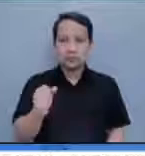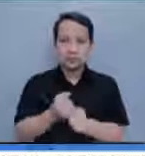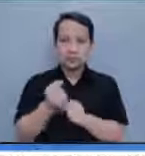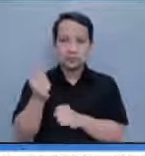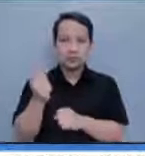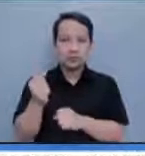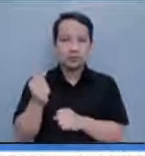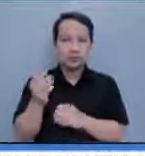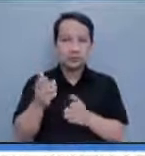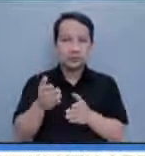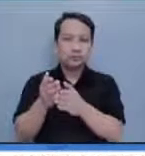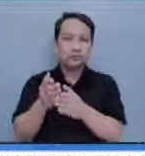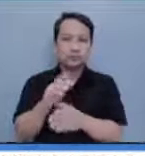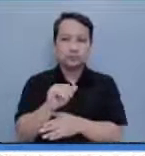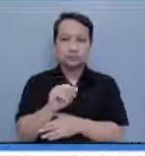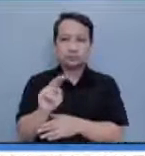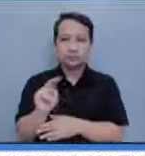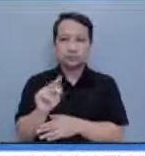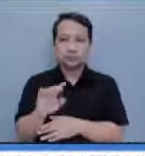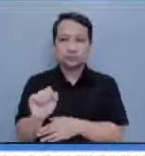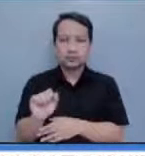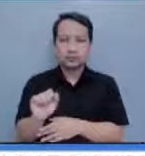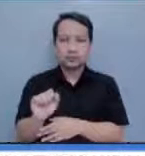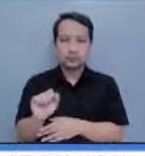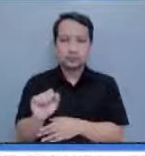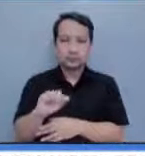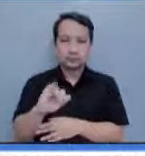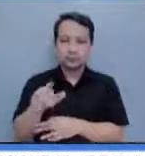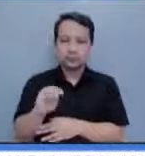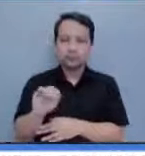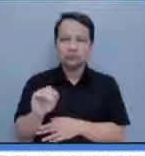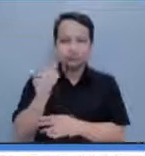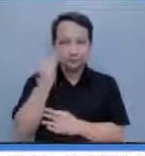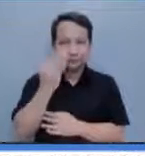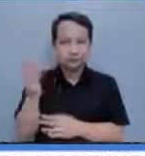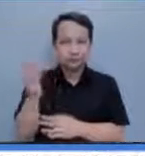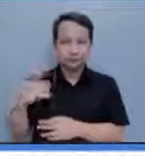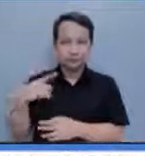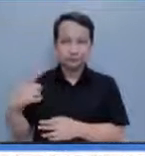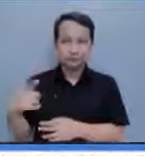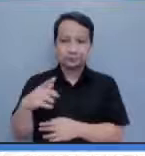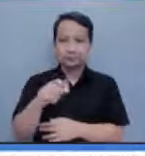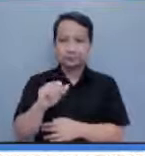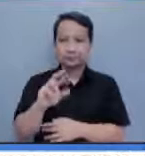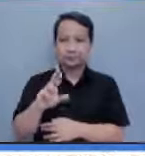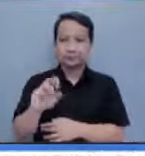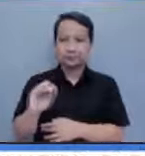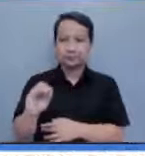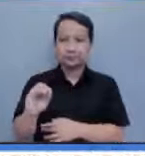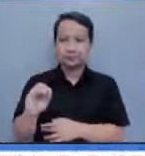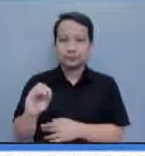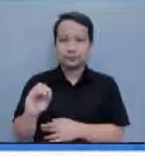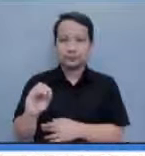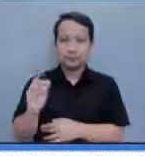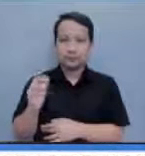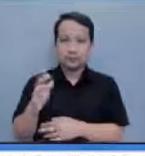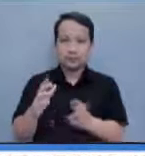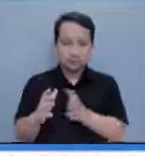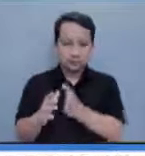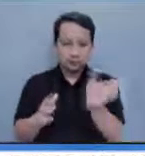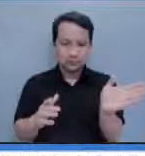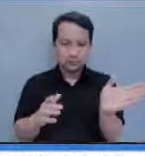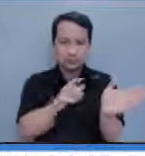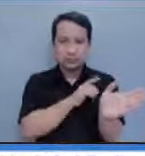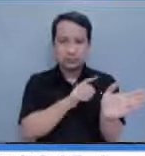Scout E. Bardolaza at J.D. Jimenez Street, kaliwa sa E. Rodriguez Senior Avenue, kaliwa ulit sa New